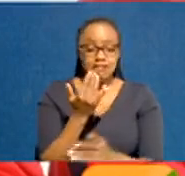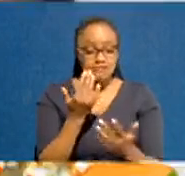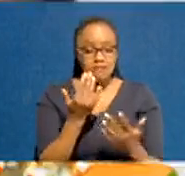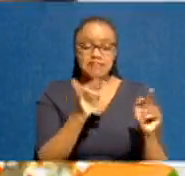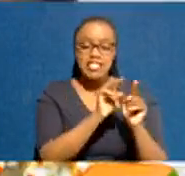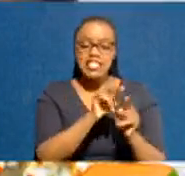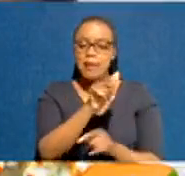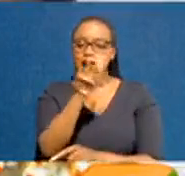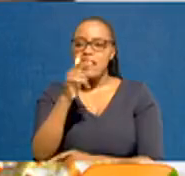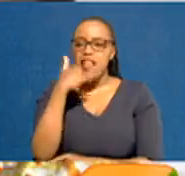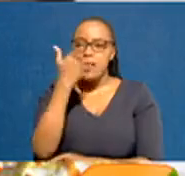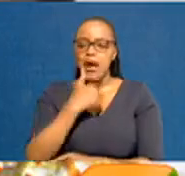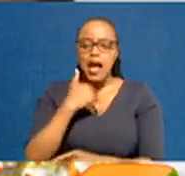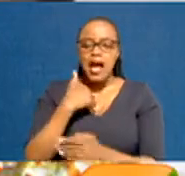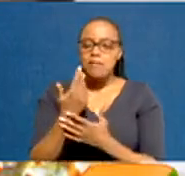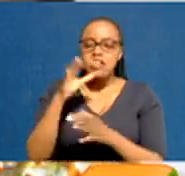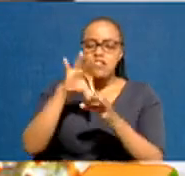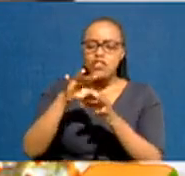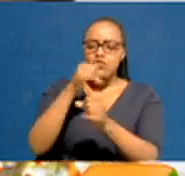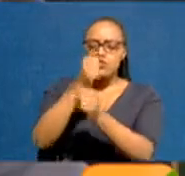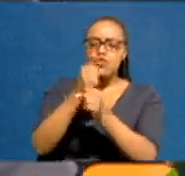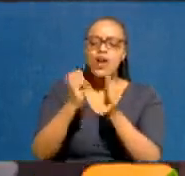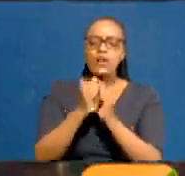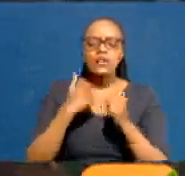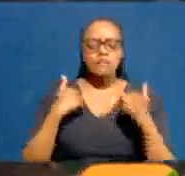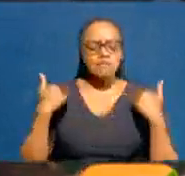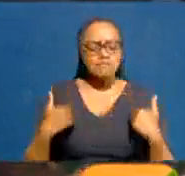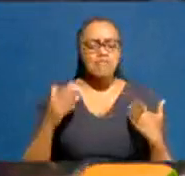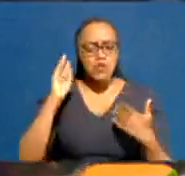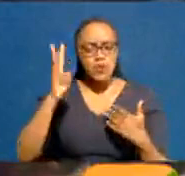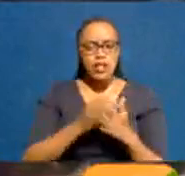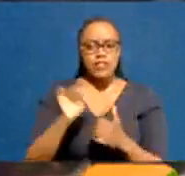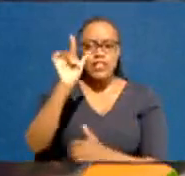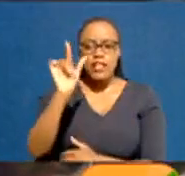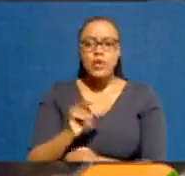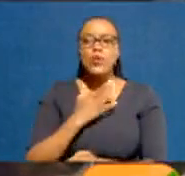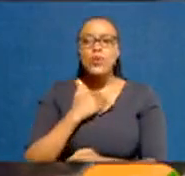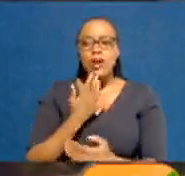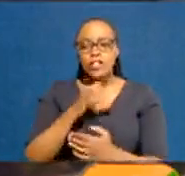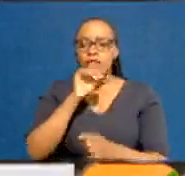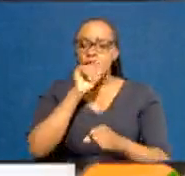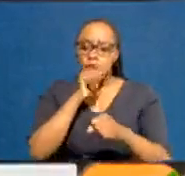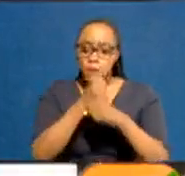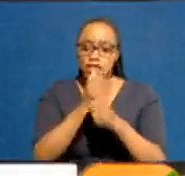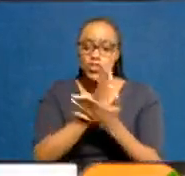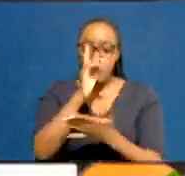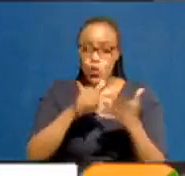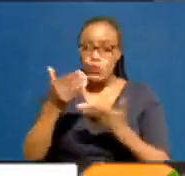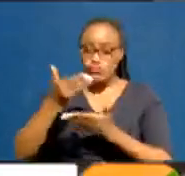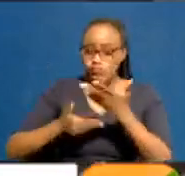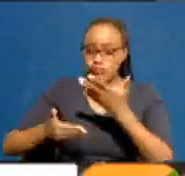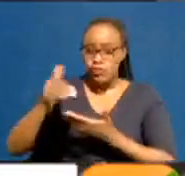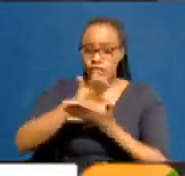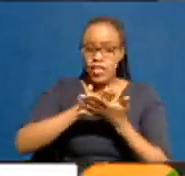Na hawa wengine ambao wamechaguliwa watafanya kazi na mimi. In this region we want to assure you that we will engage you on